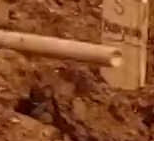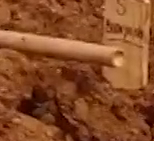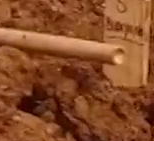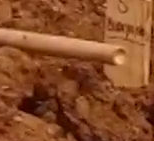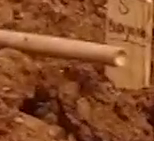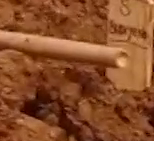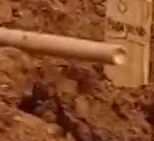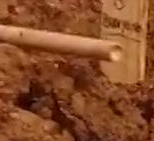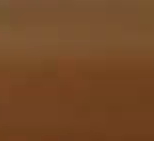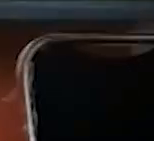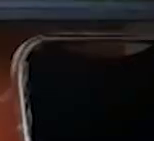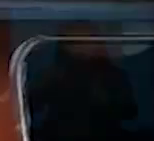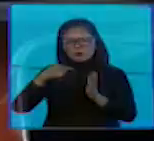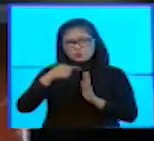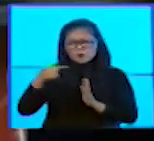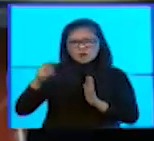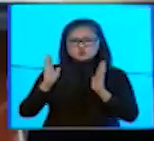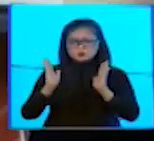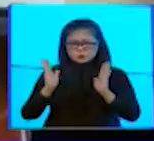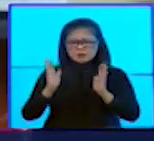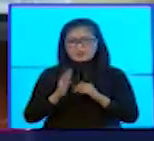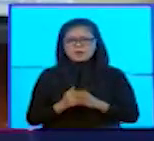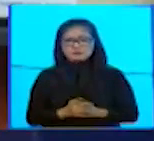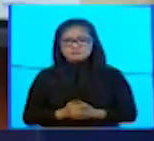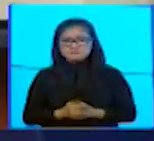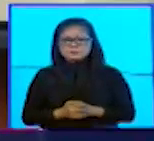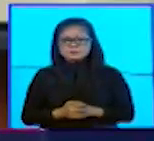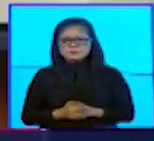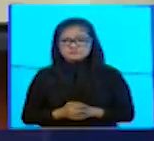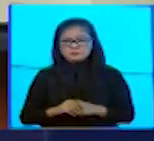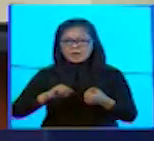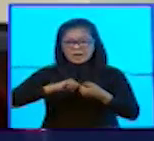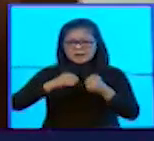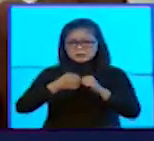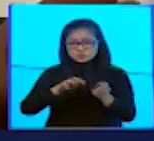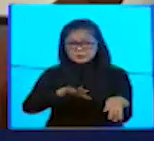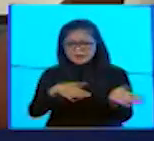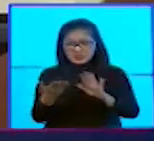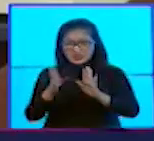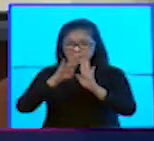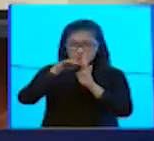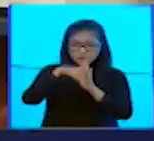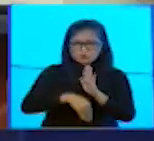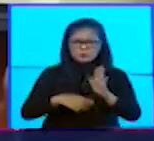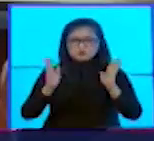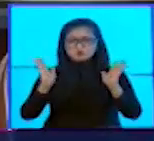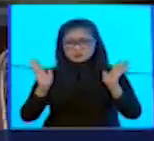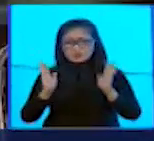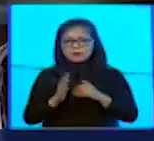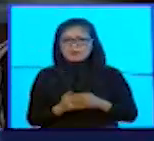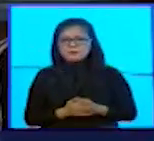mulai berkurang. Angka kematiannya menurun, ya. Terus trackingnya